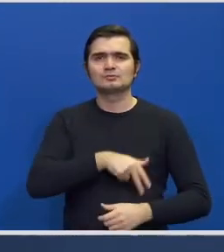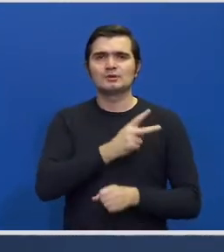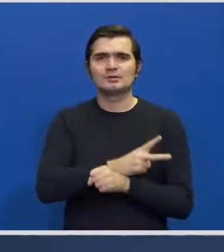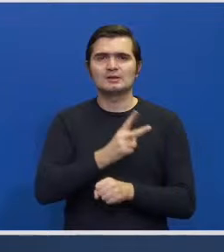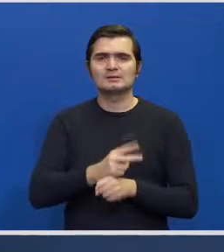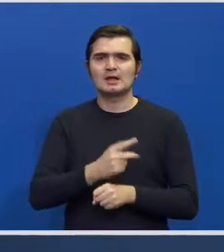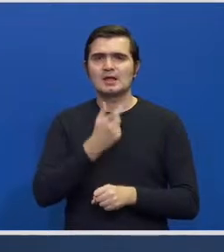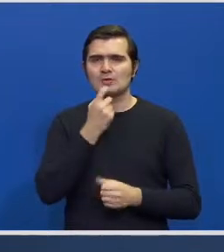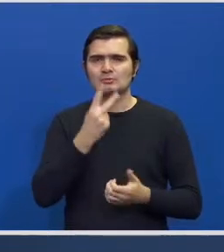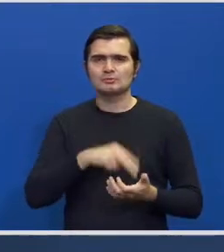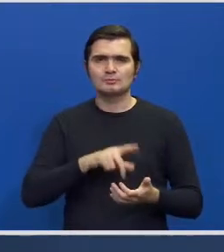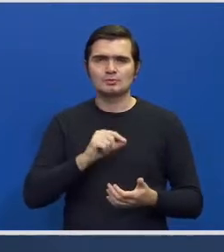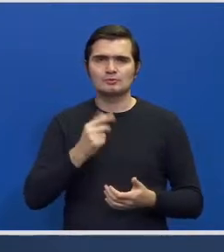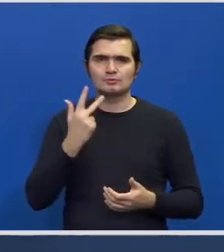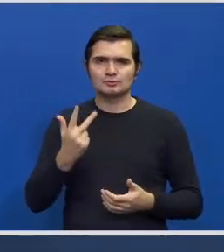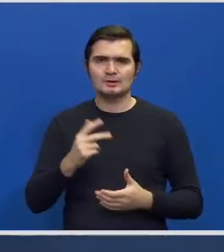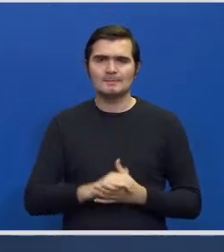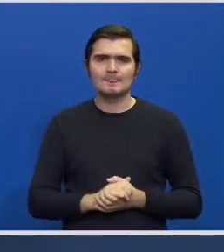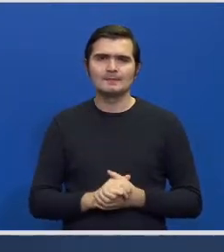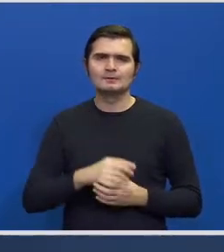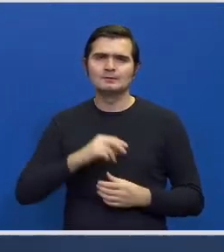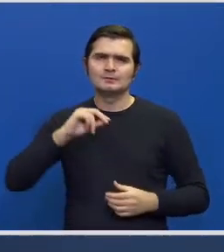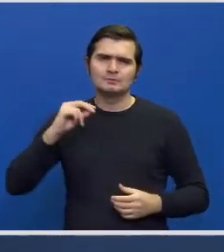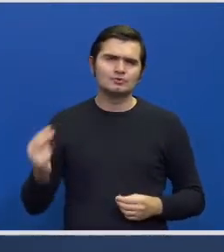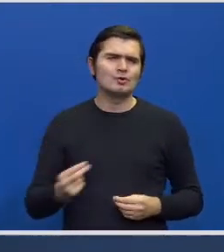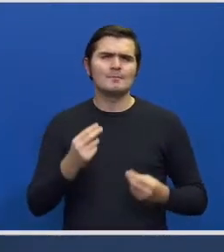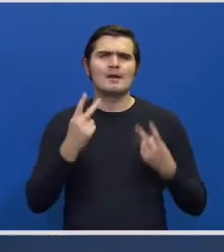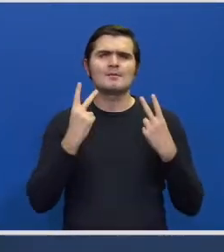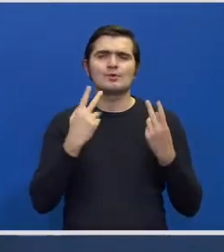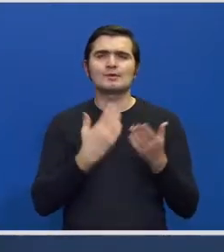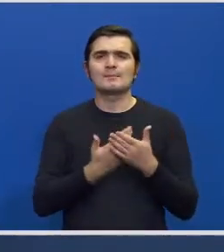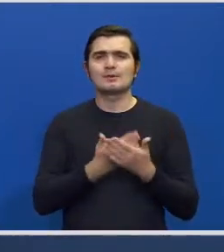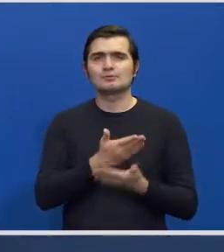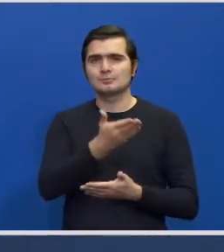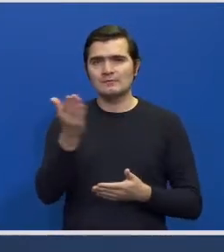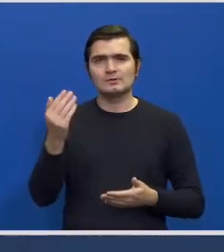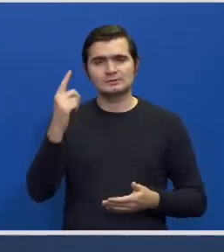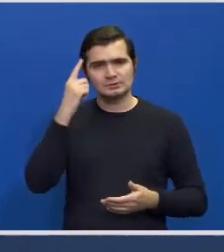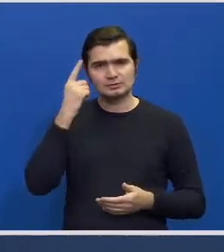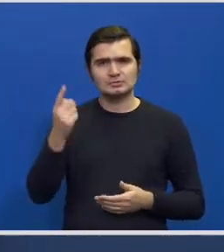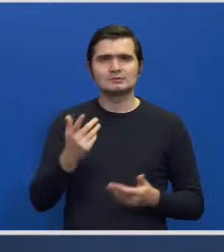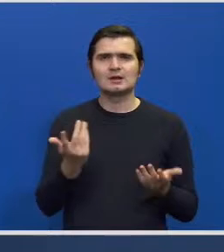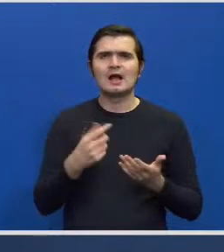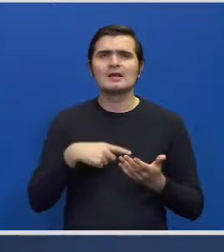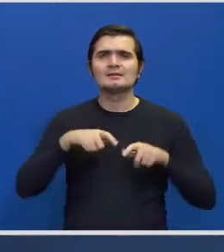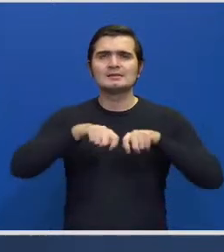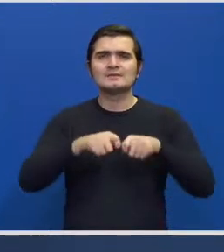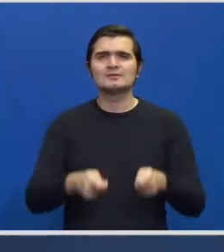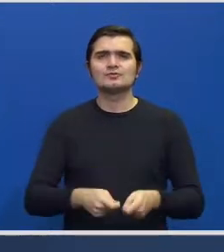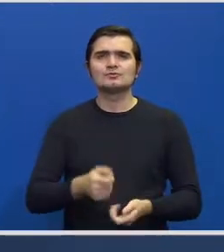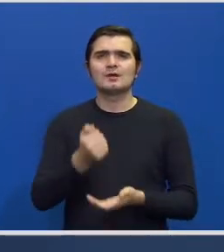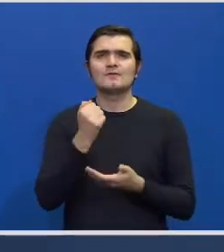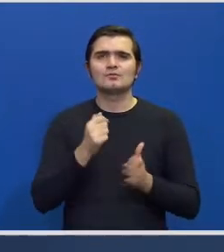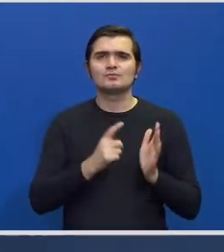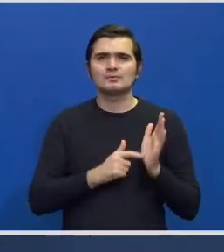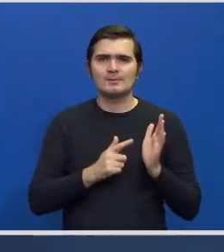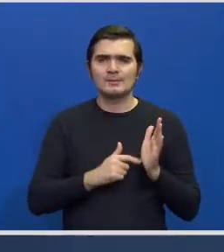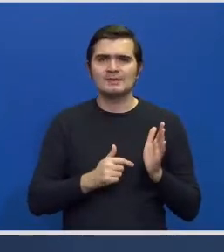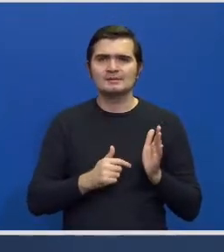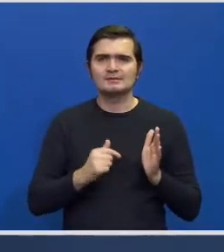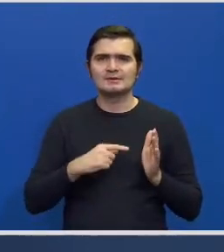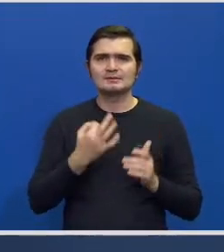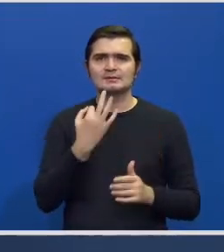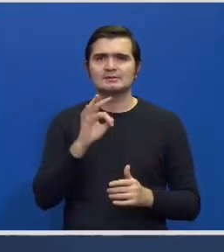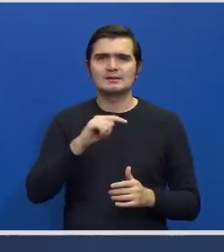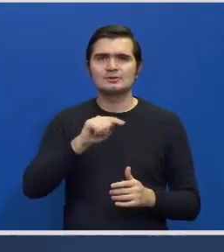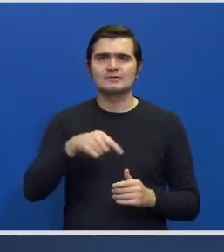bugetului asigurării sociale de stat pentru anul 2023. Cred că cel mai important pentru dumneavoastră este să știm care este deficitul la